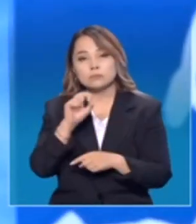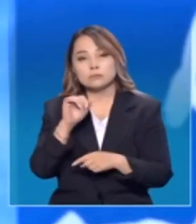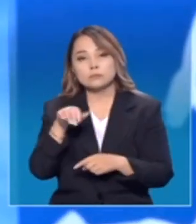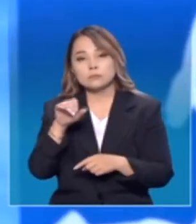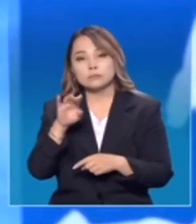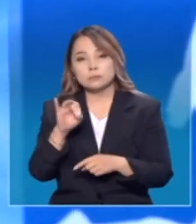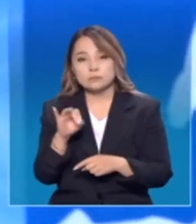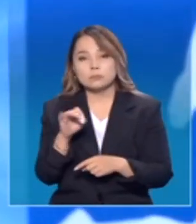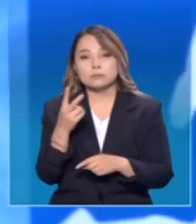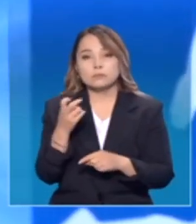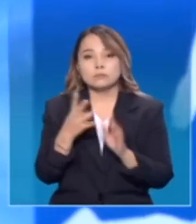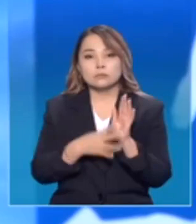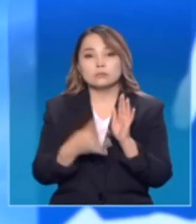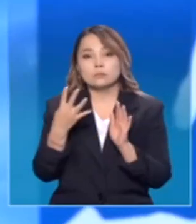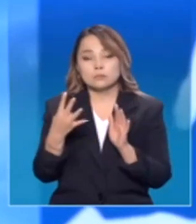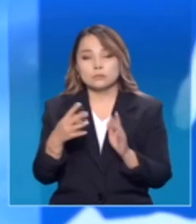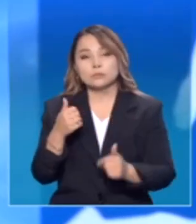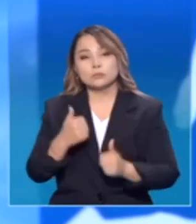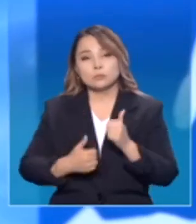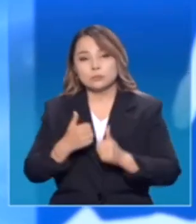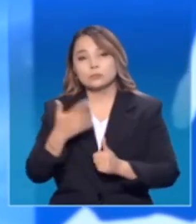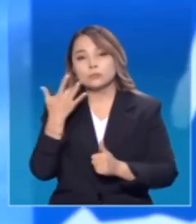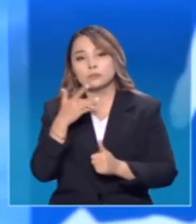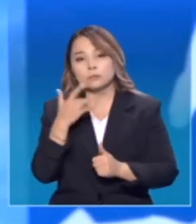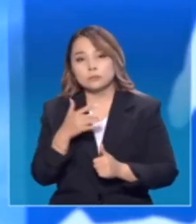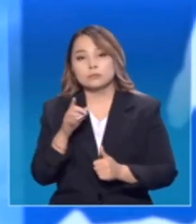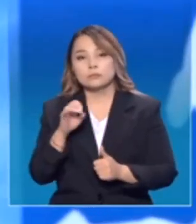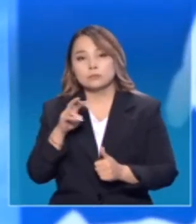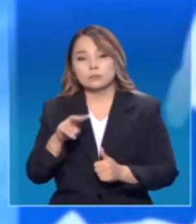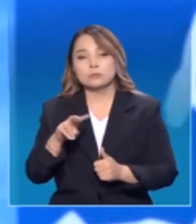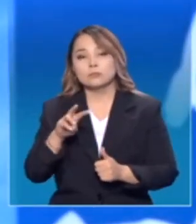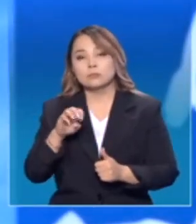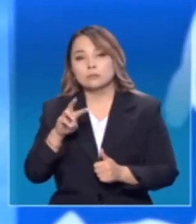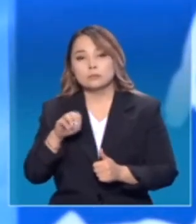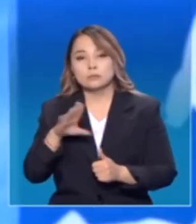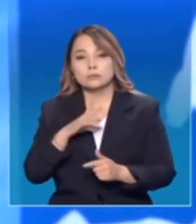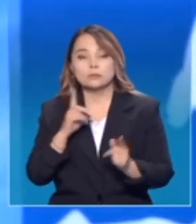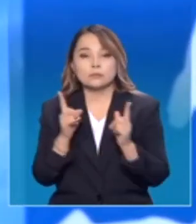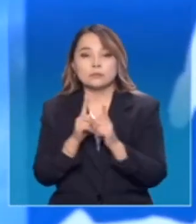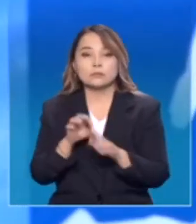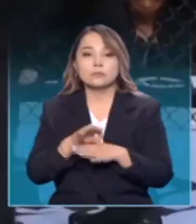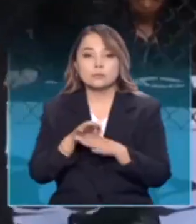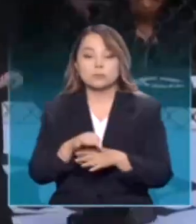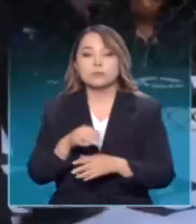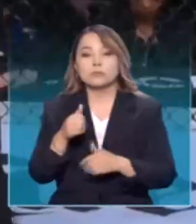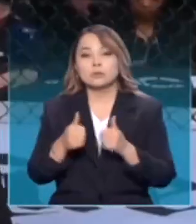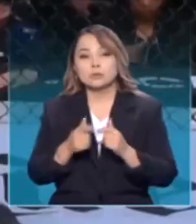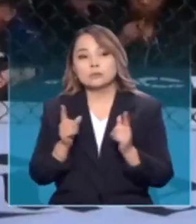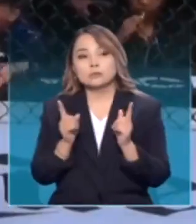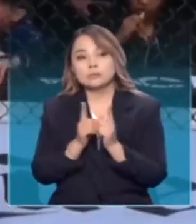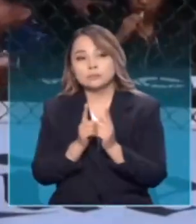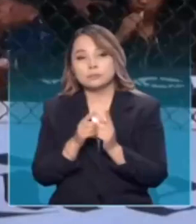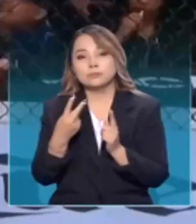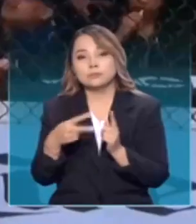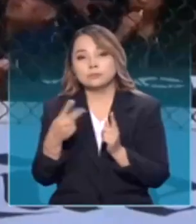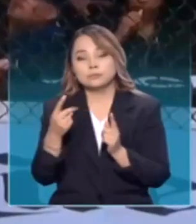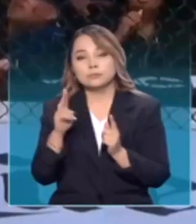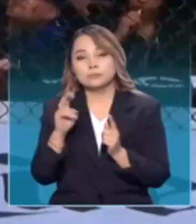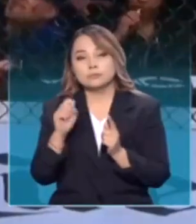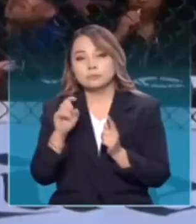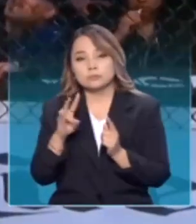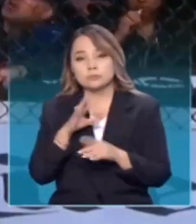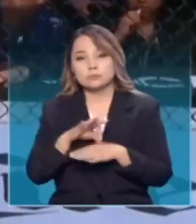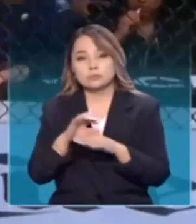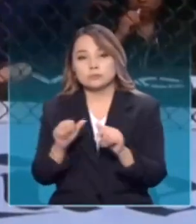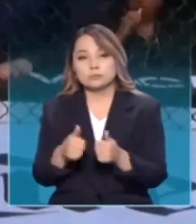UFC 294 турнирінде америкалық Билал Мухаммадпен кездеседі. Жекпе-жек 21 қазанға жоспарланған. Билал